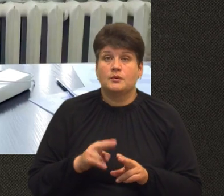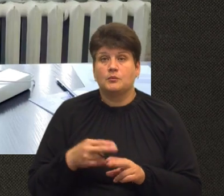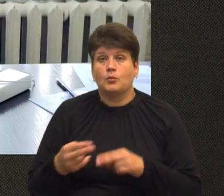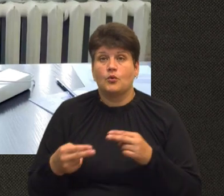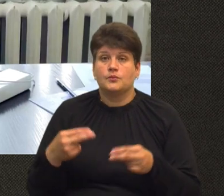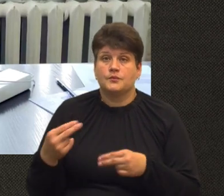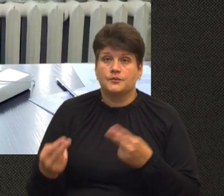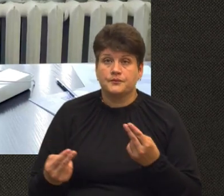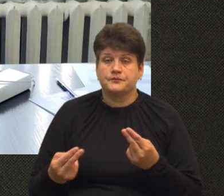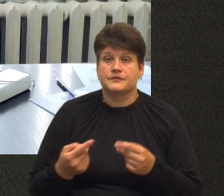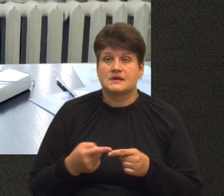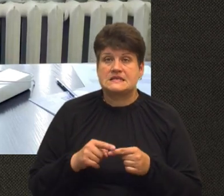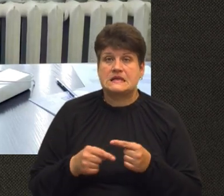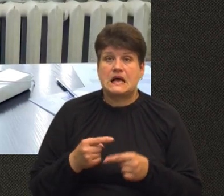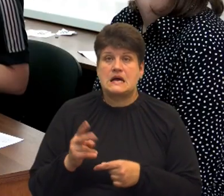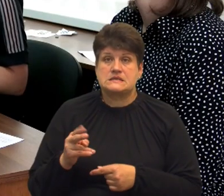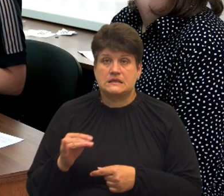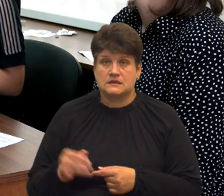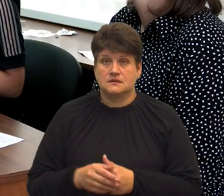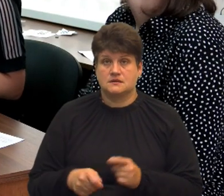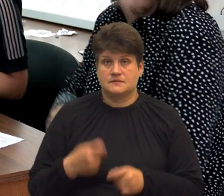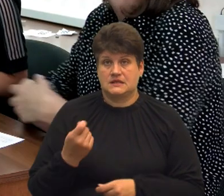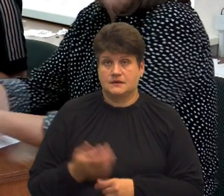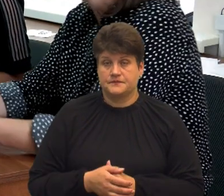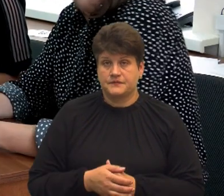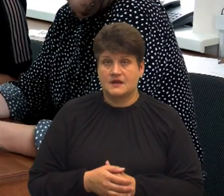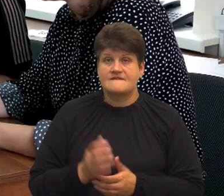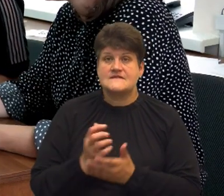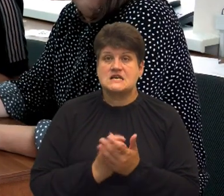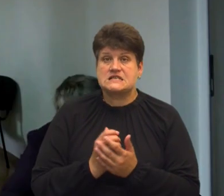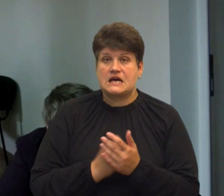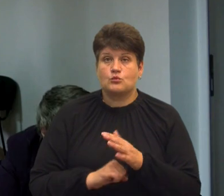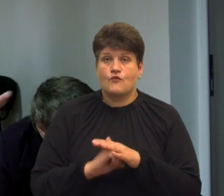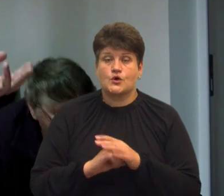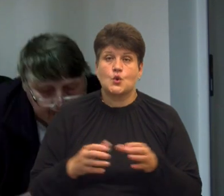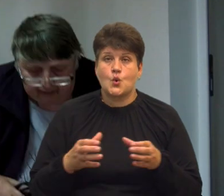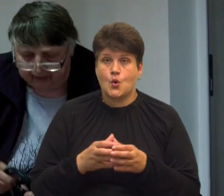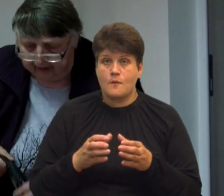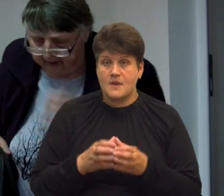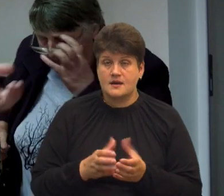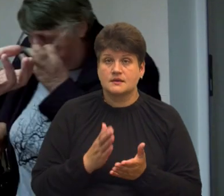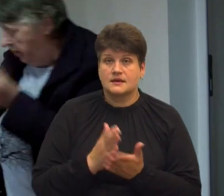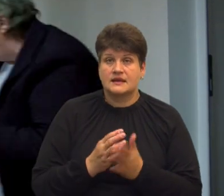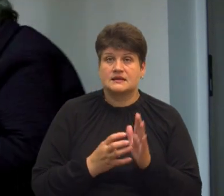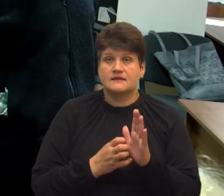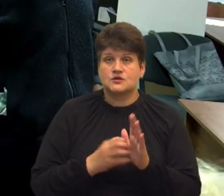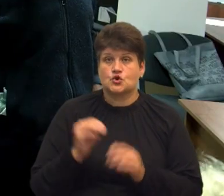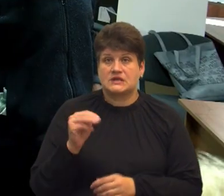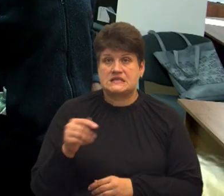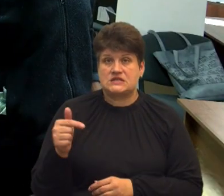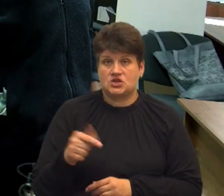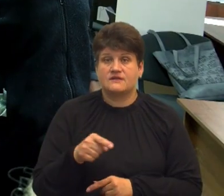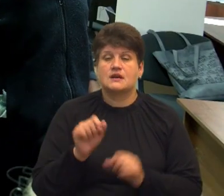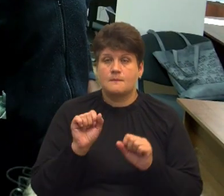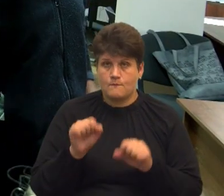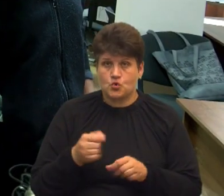дані наслідки і Дані збитки У резервному фонді громади розповів Богдан кілічавий є 900 тисяч гривень їх можуть